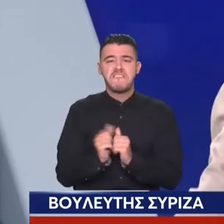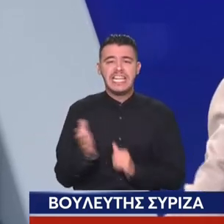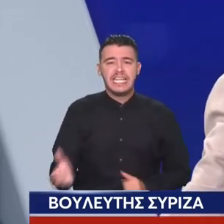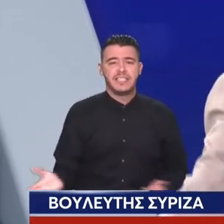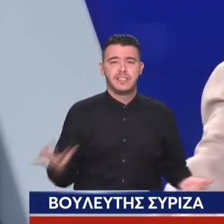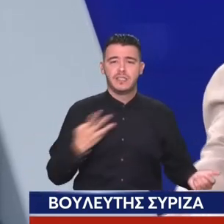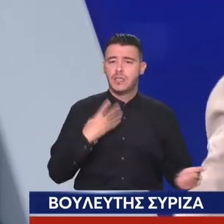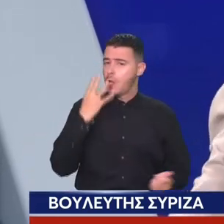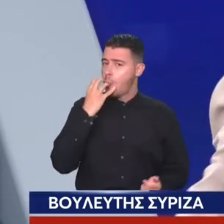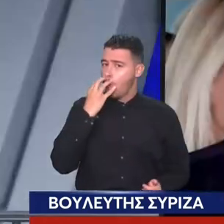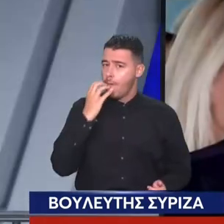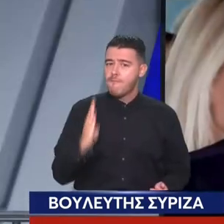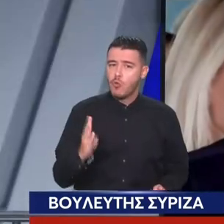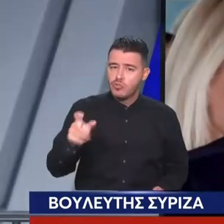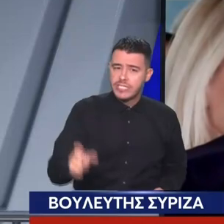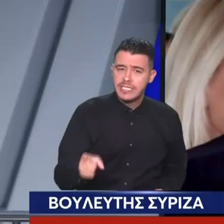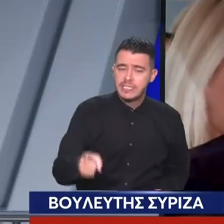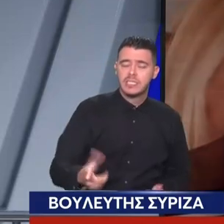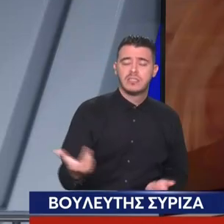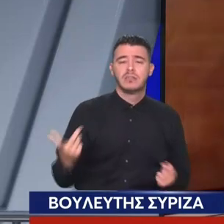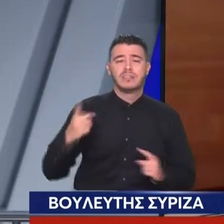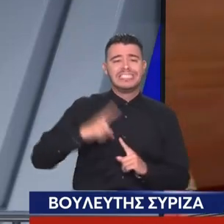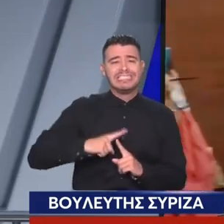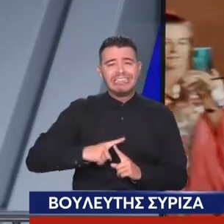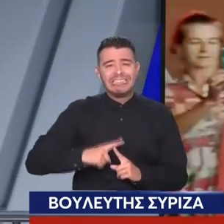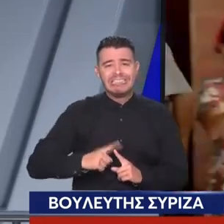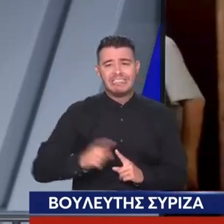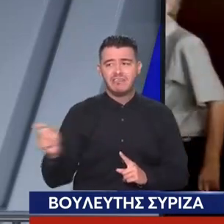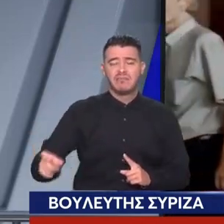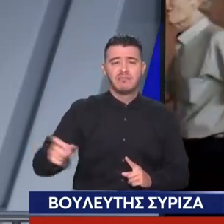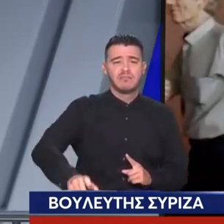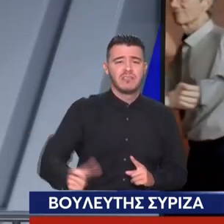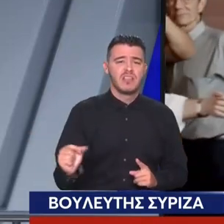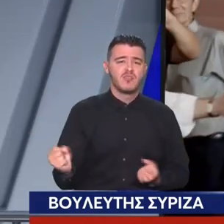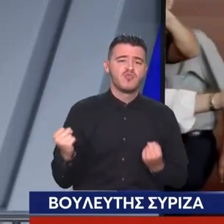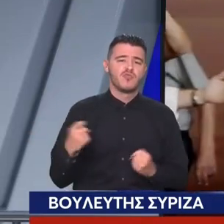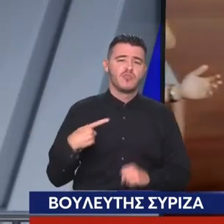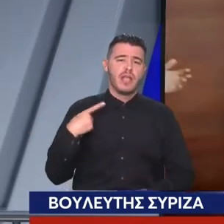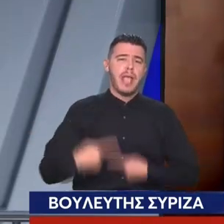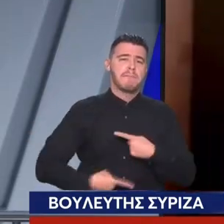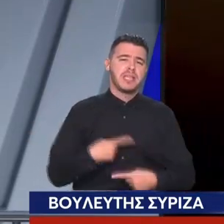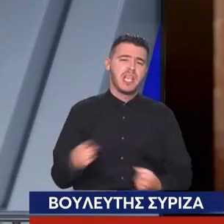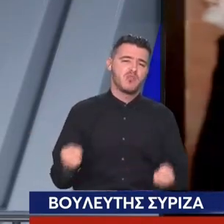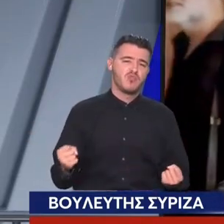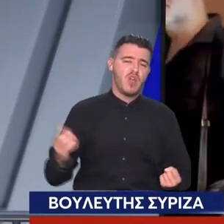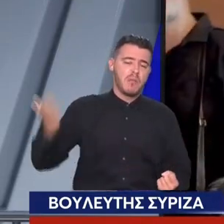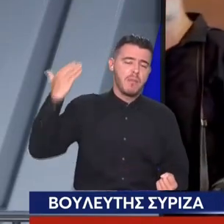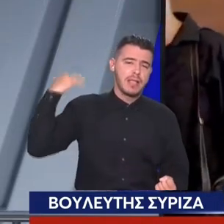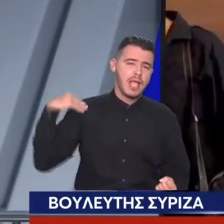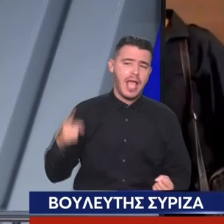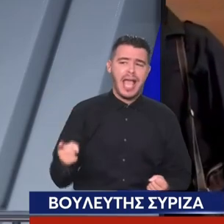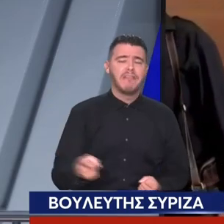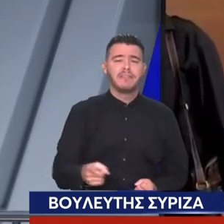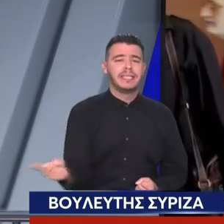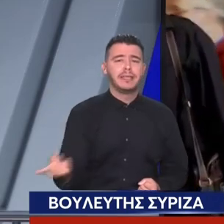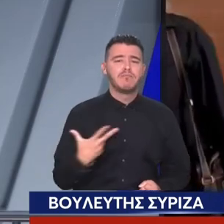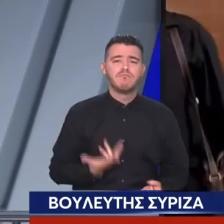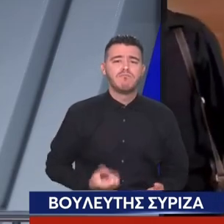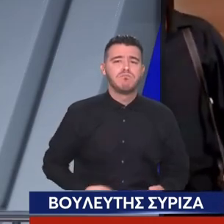είναι ο κύριος Τρίτσας, είναι όλοι αυτοί οι οποίοι είναι στελέχη με μπαρουτοκαπνισμένα. Πώς θα αντιδράσουν?